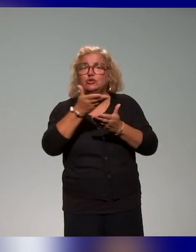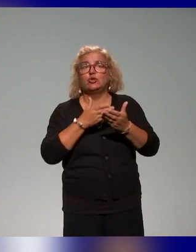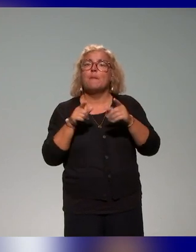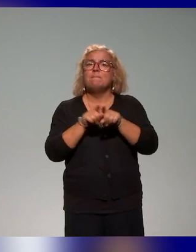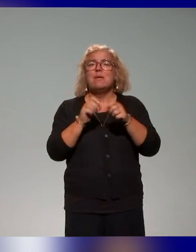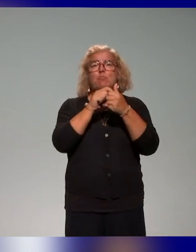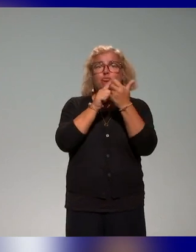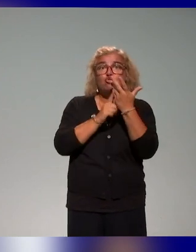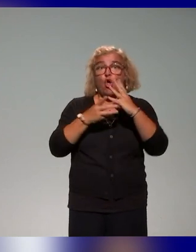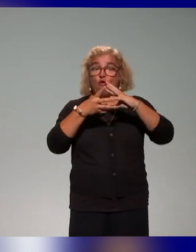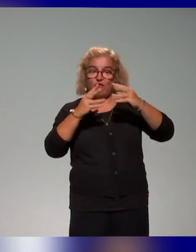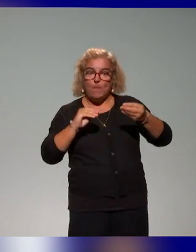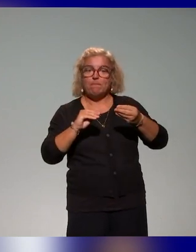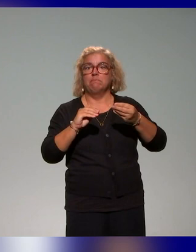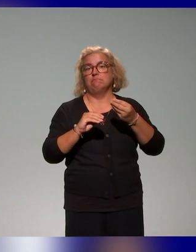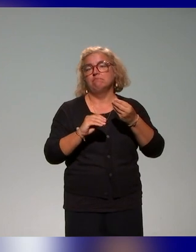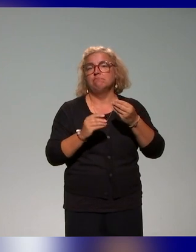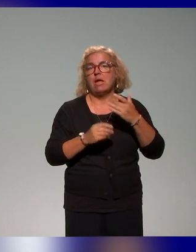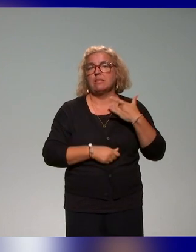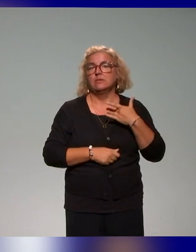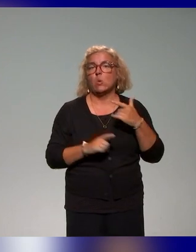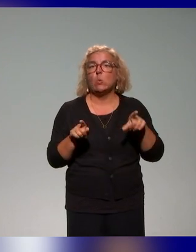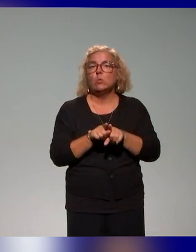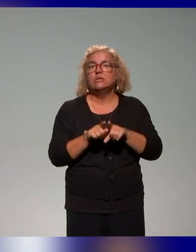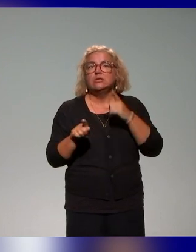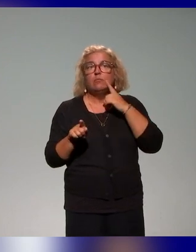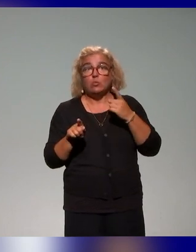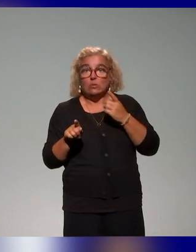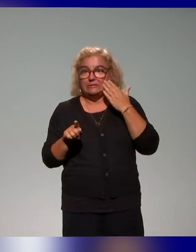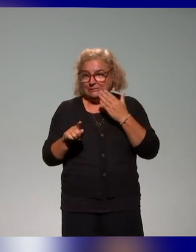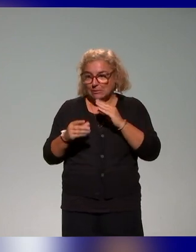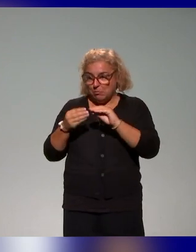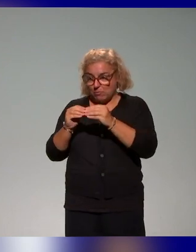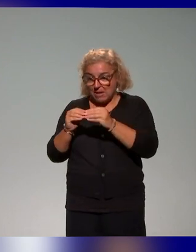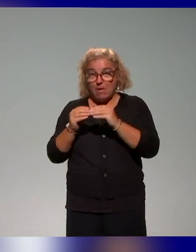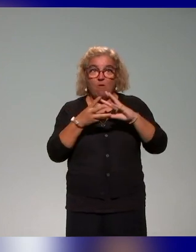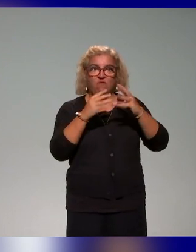aussi pour pouvoir pallier à ces difficultés.